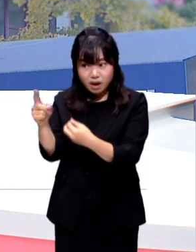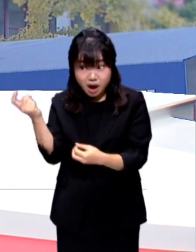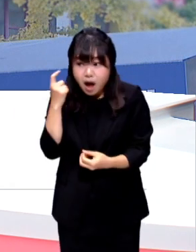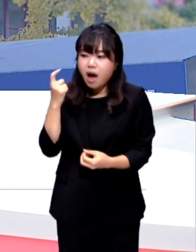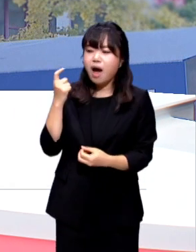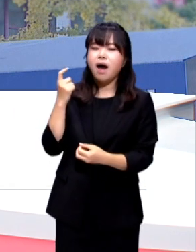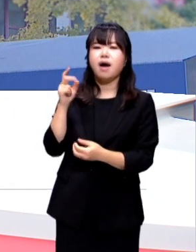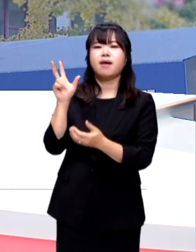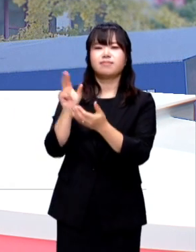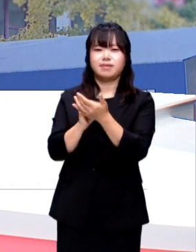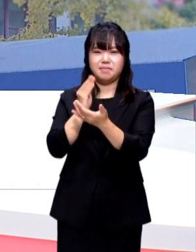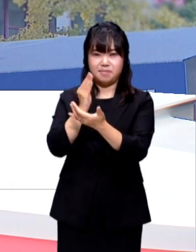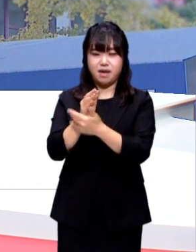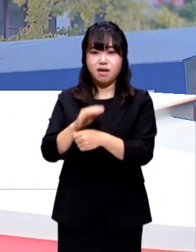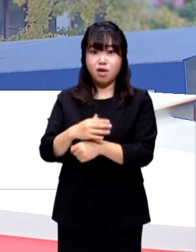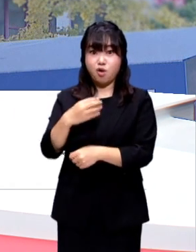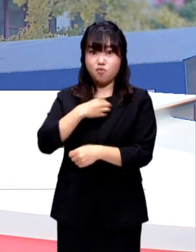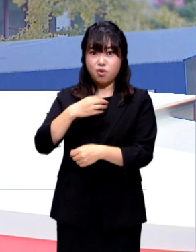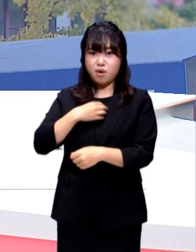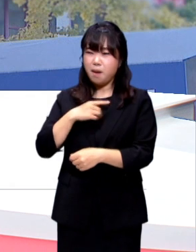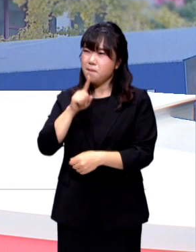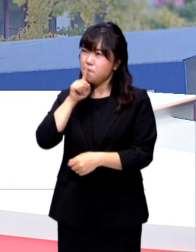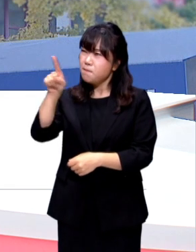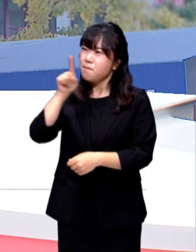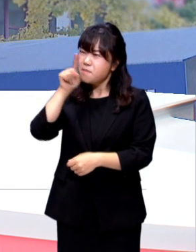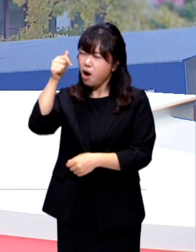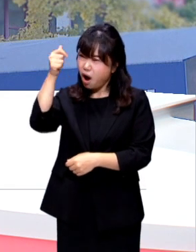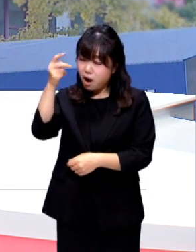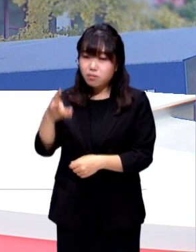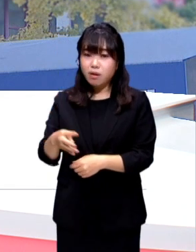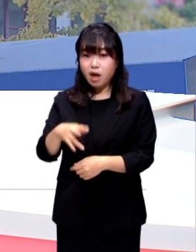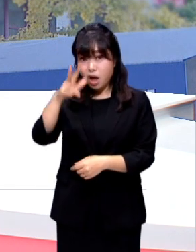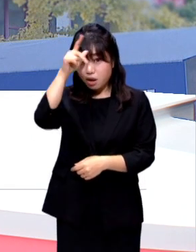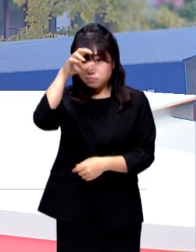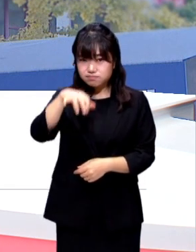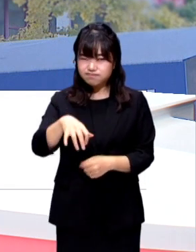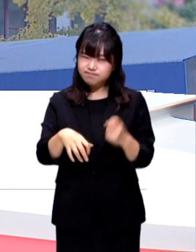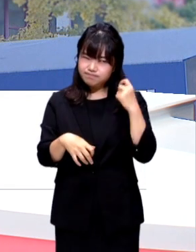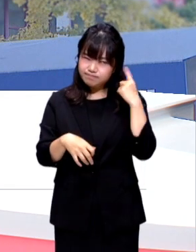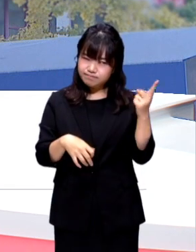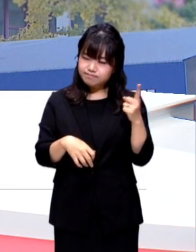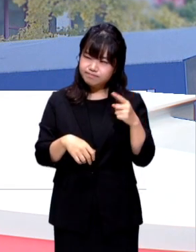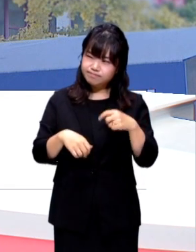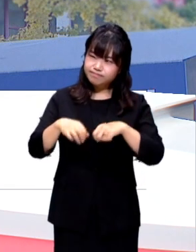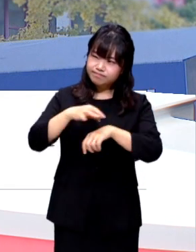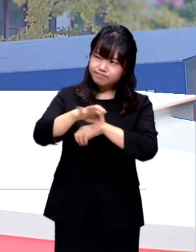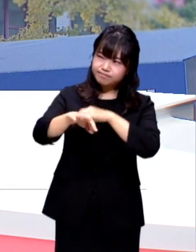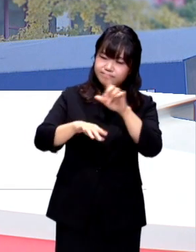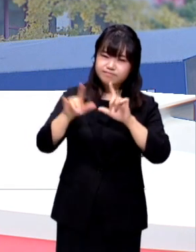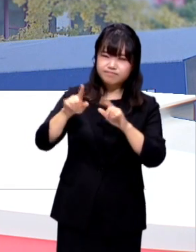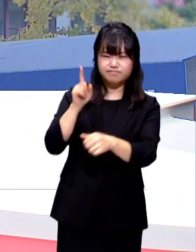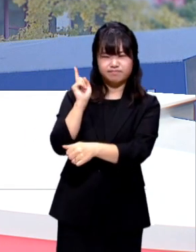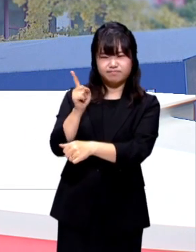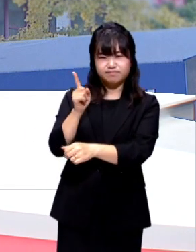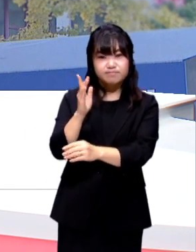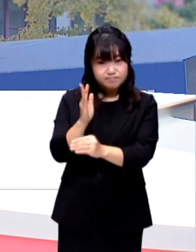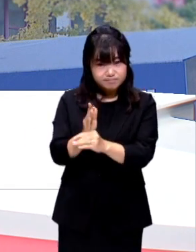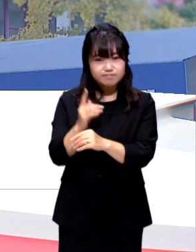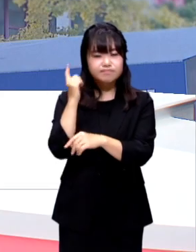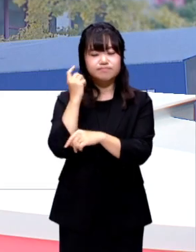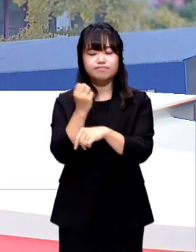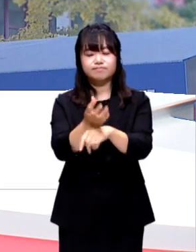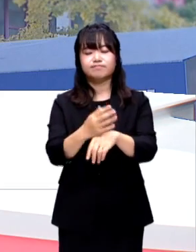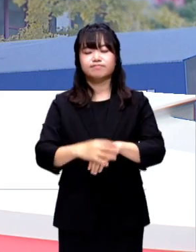있습니다. 위험 경고가 분명히 있었는데도 경찰의 대처가 미흡했다는 비판을 피하기 어려워 보입니다.